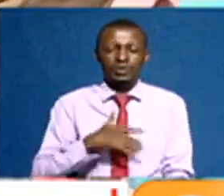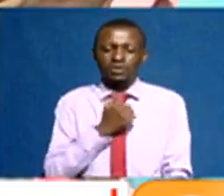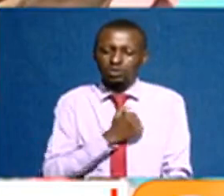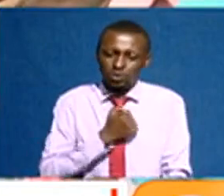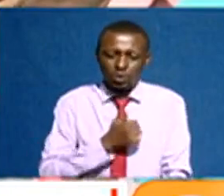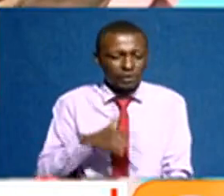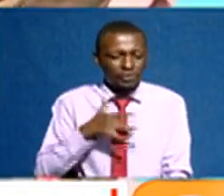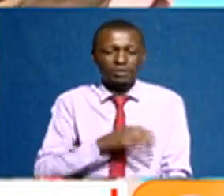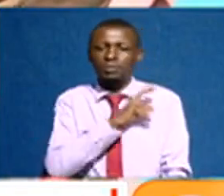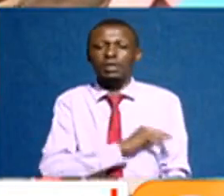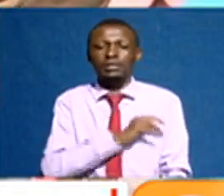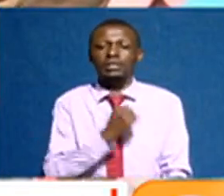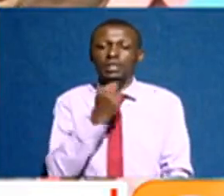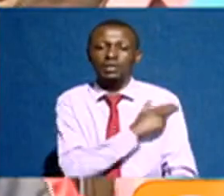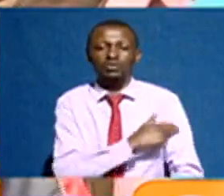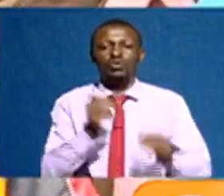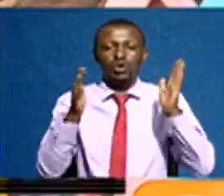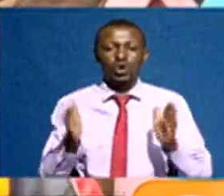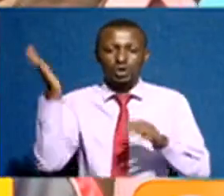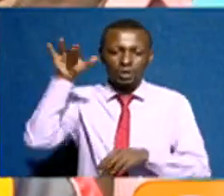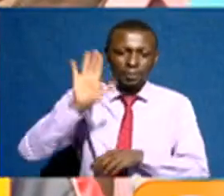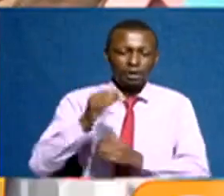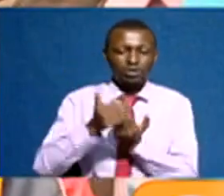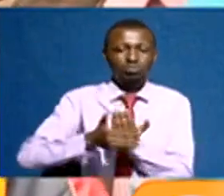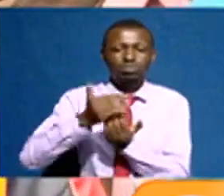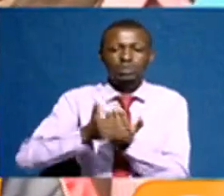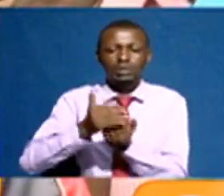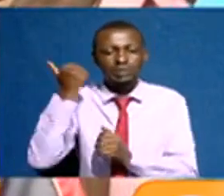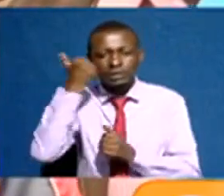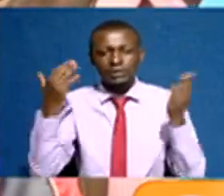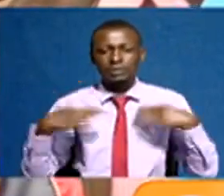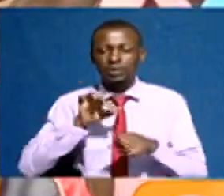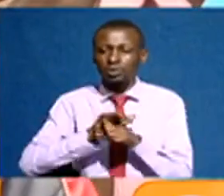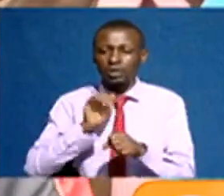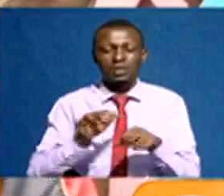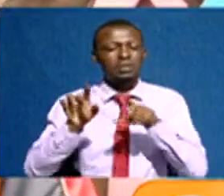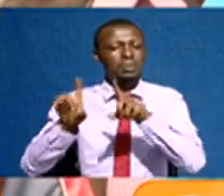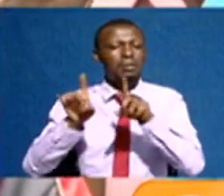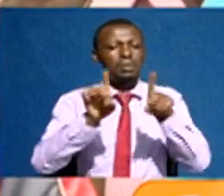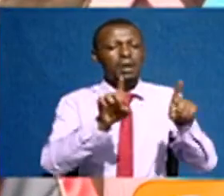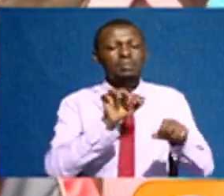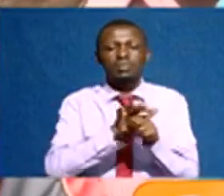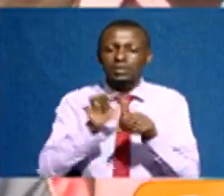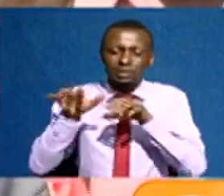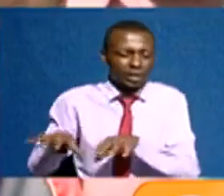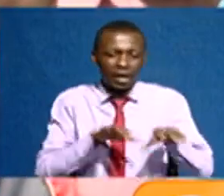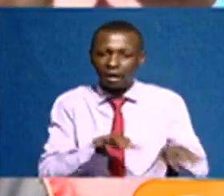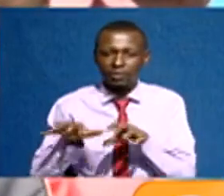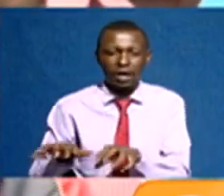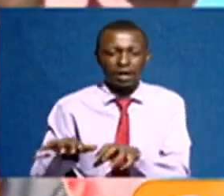mtar wetu wari waka kulia wagon juu wengi wam wengi wum